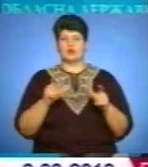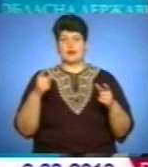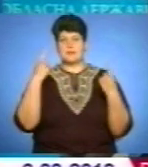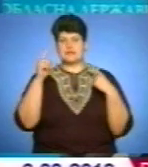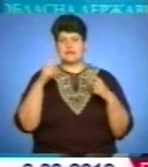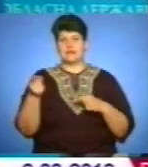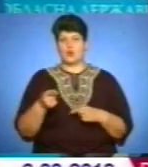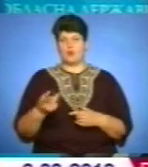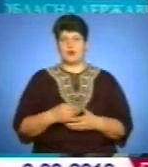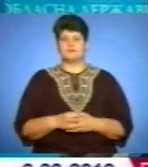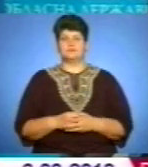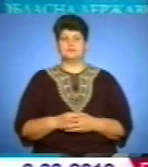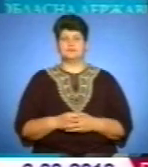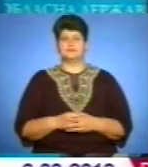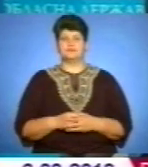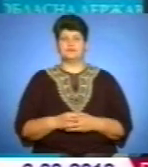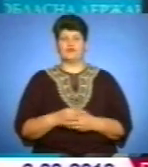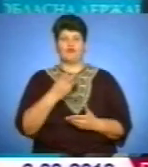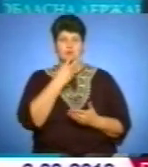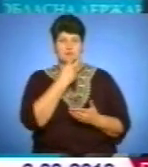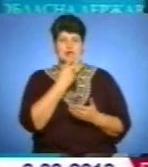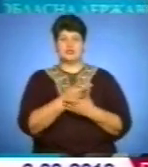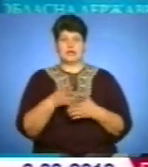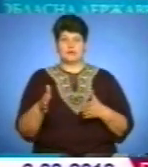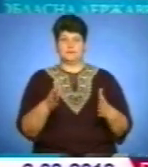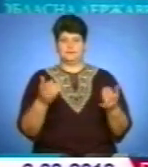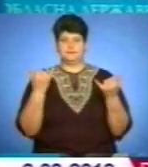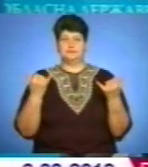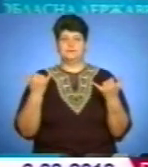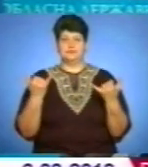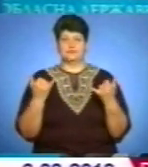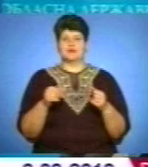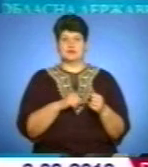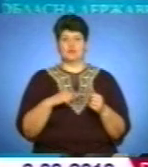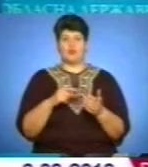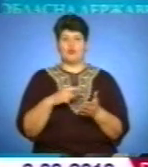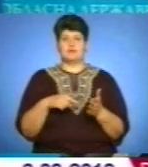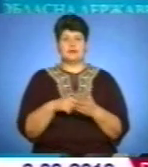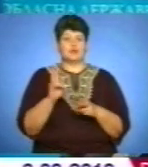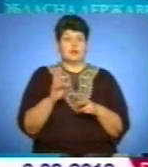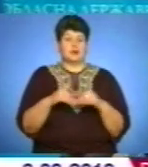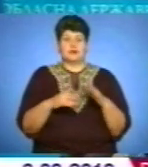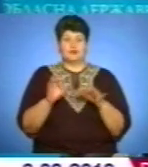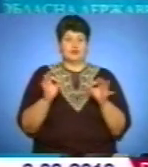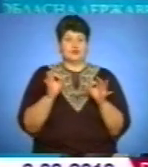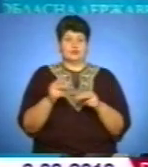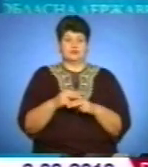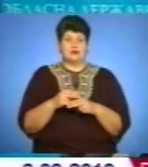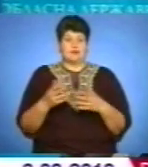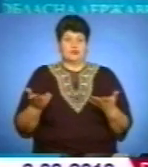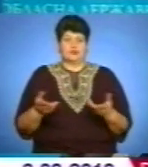Тернополі. Ви бачите, які дороги сьогодні в Тернополі, в самому місті, практично ніхто нічого не ремонтує, ніхто